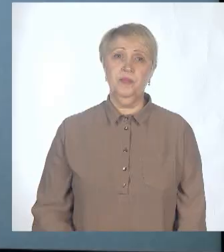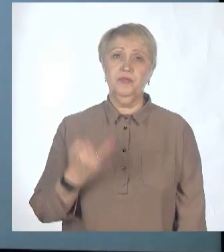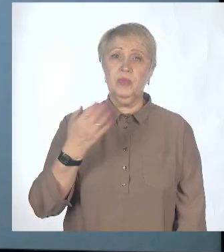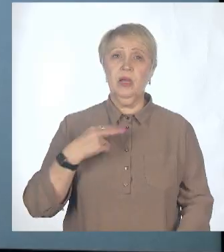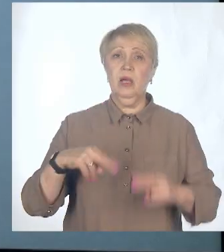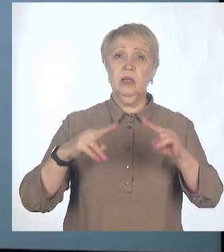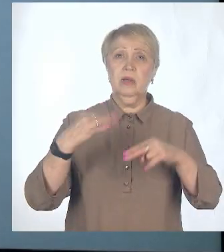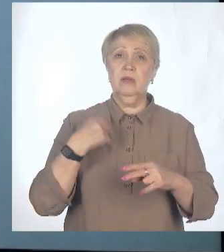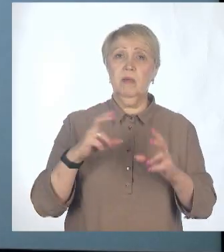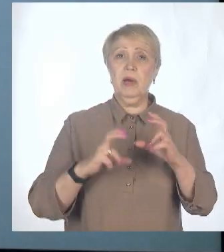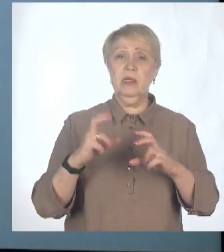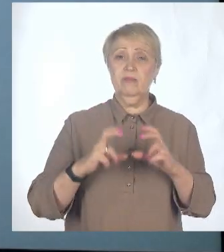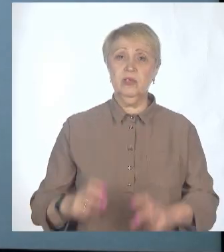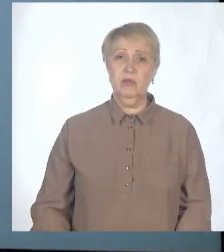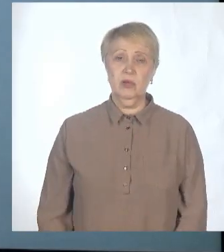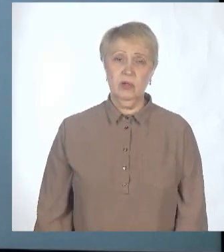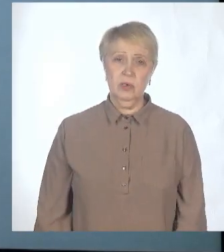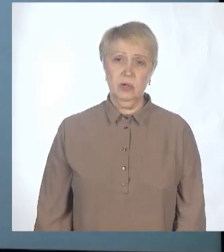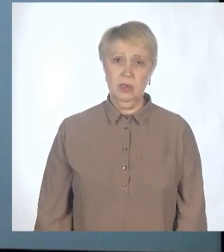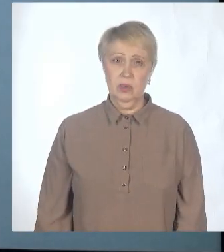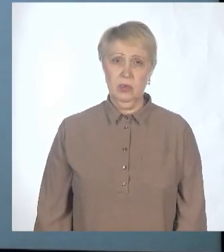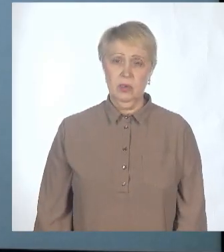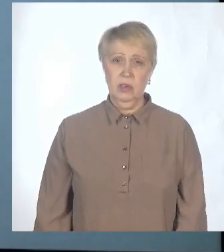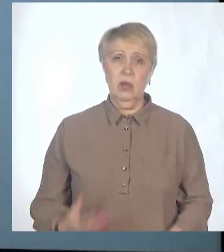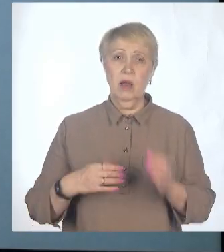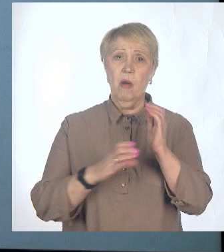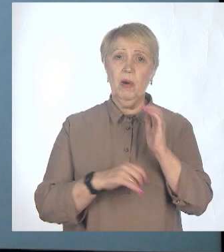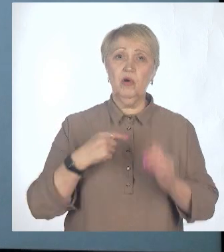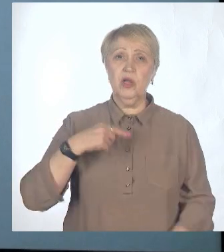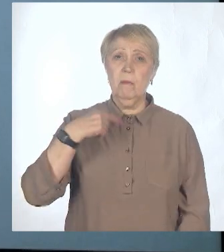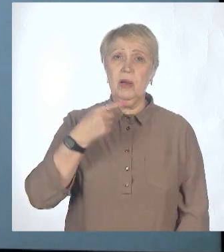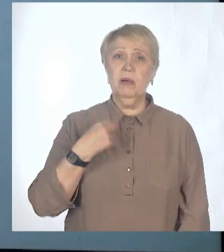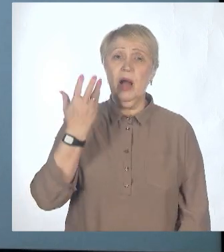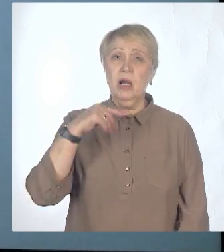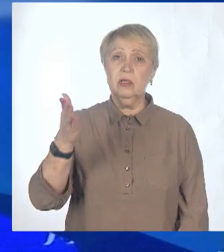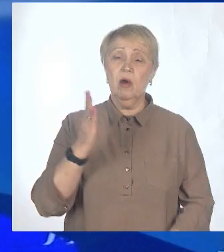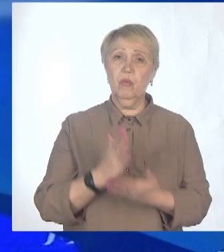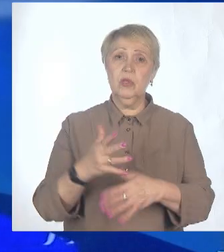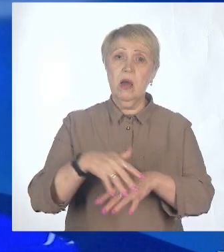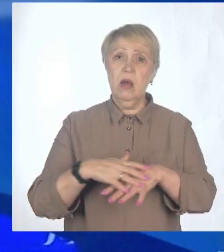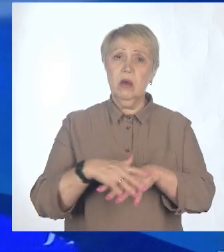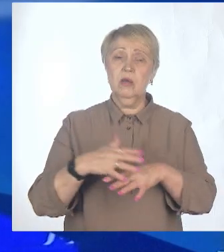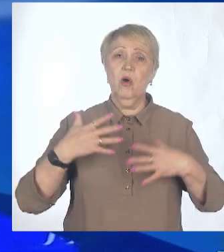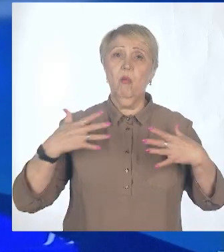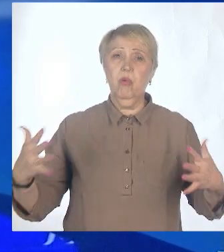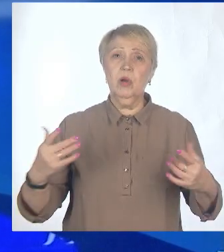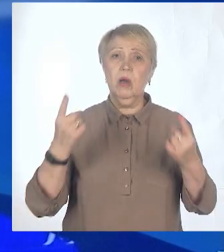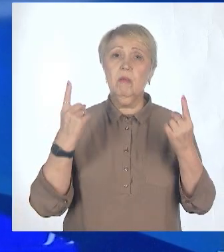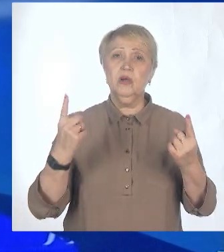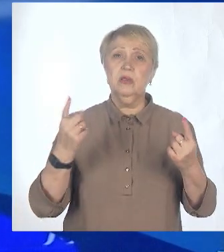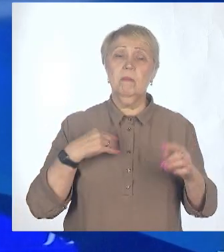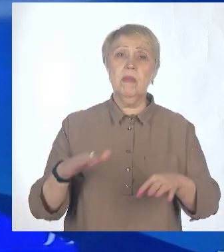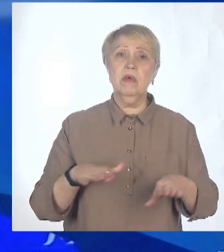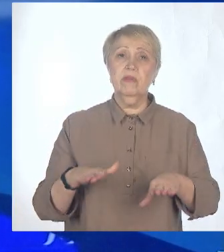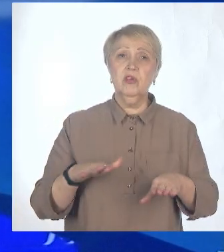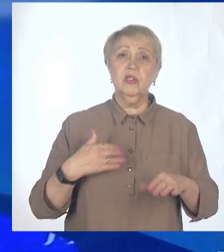и производство. Наверное, попозже мы поговорим, когда уже рынок, какие-то более масштабные подвижки на